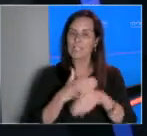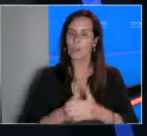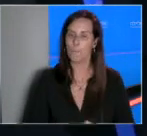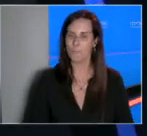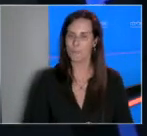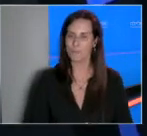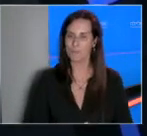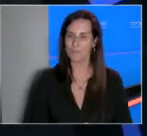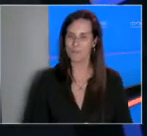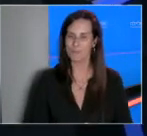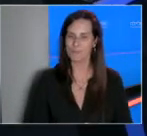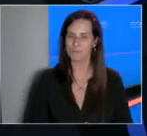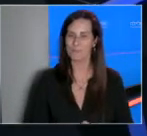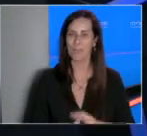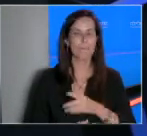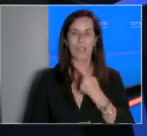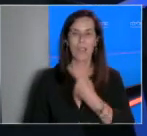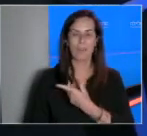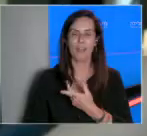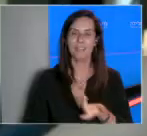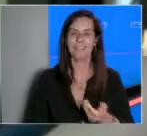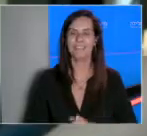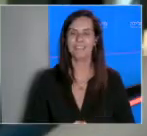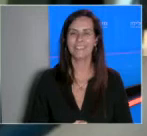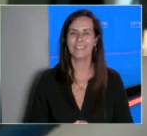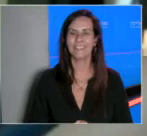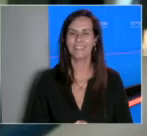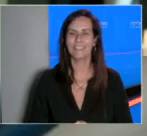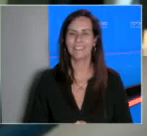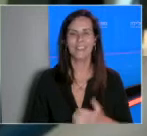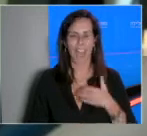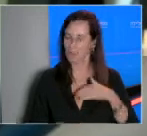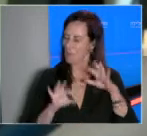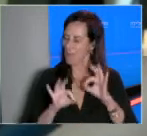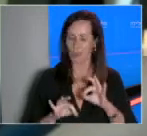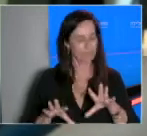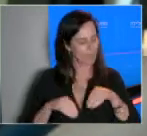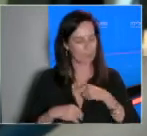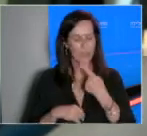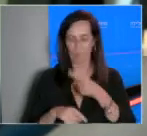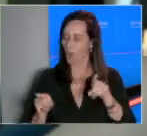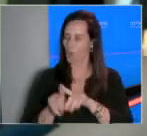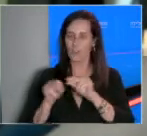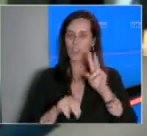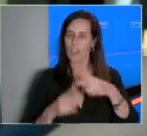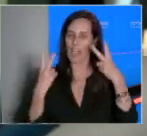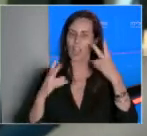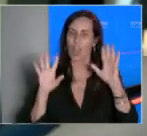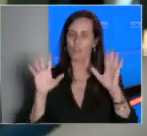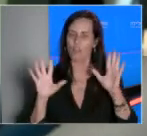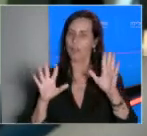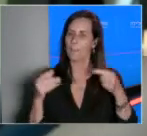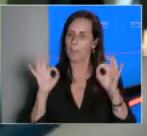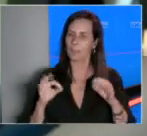לסיום? הדברים של חממה ממצים? כן, אני לגמרי מצטרפת לחממה. אני חושבת שיש פה ערך מאוד חשוב